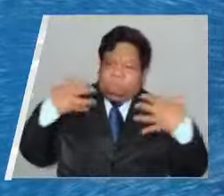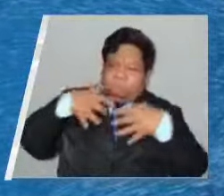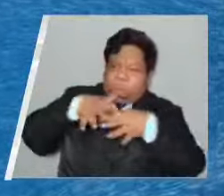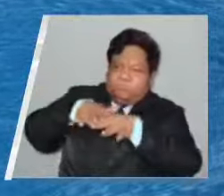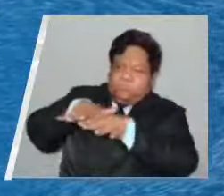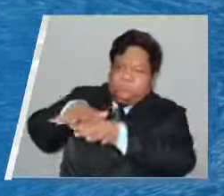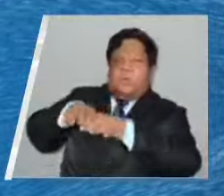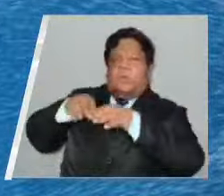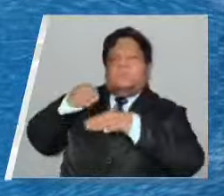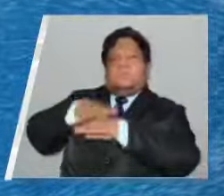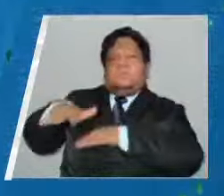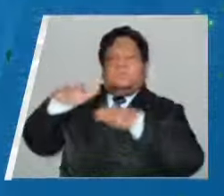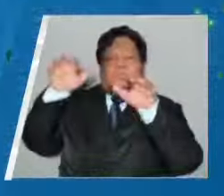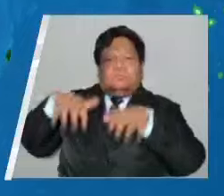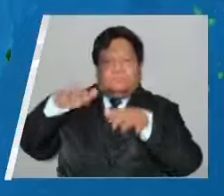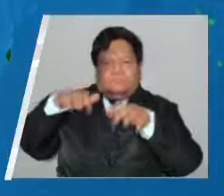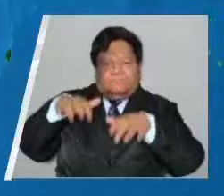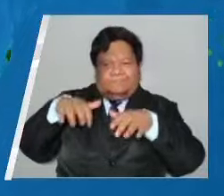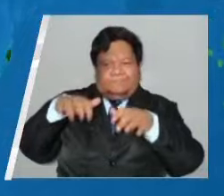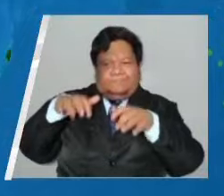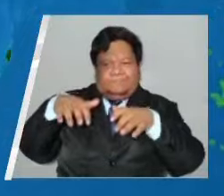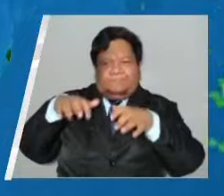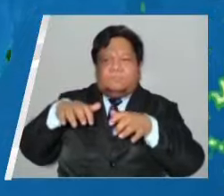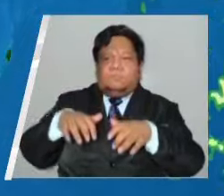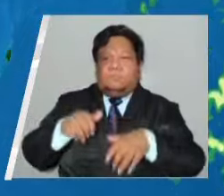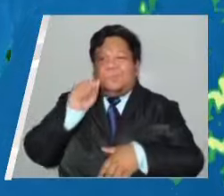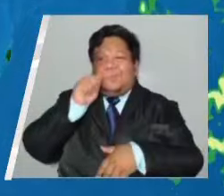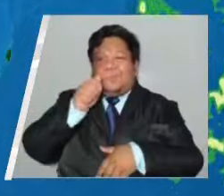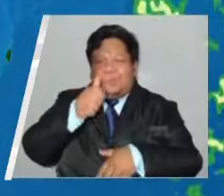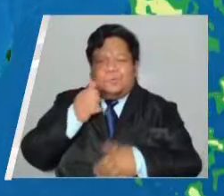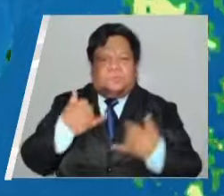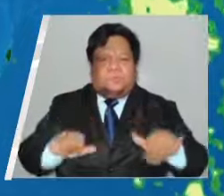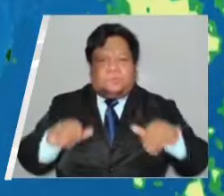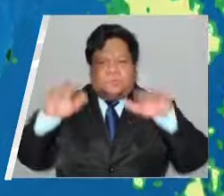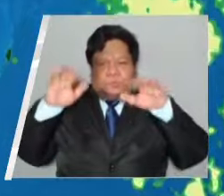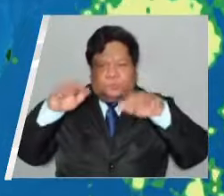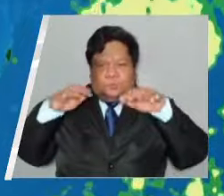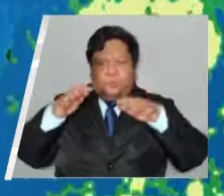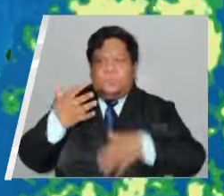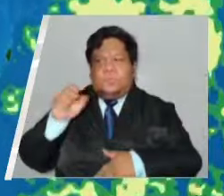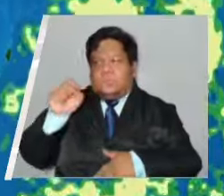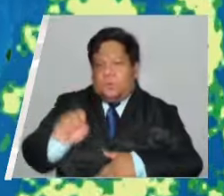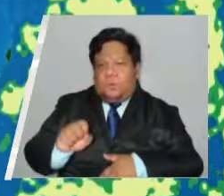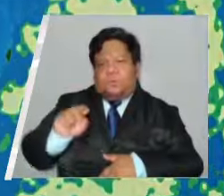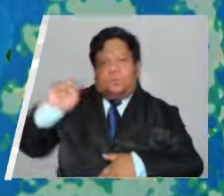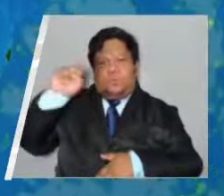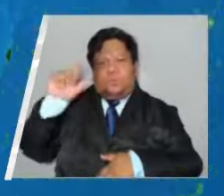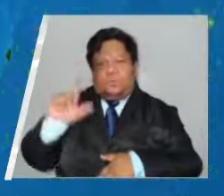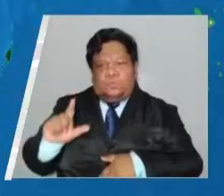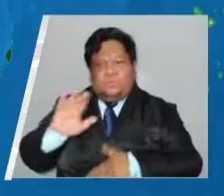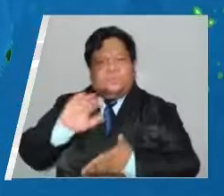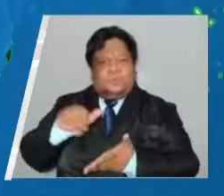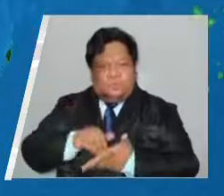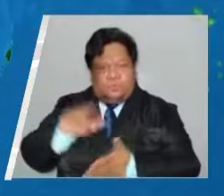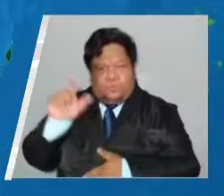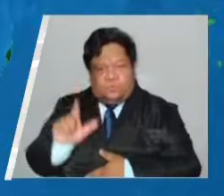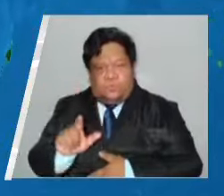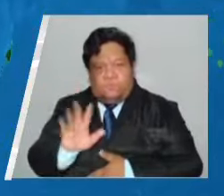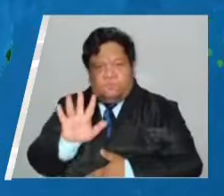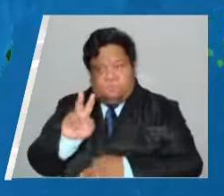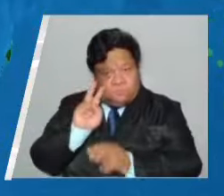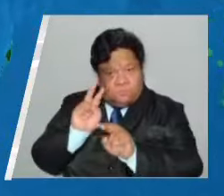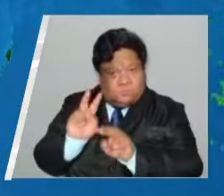bansa. Maulan pa rin bukas sa southern o northern Luzon at ilang bahagi ng central Luzon. Maging alerto po dahil nananatiling mataas